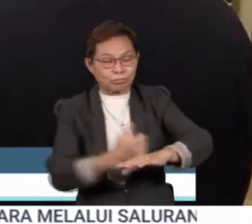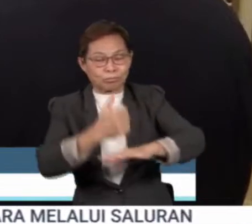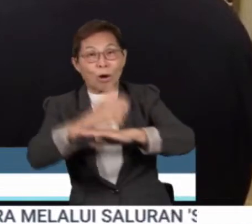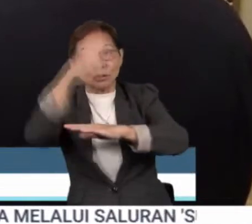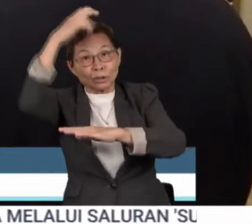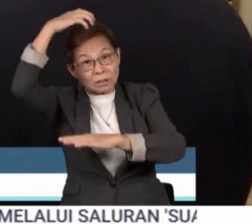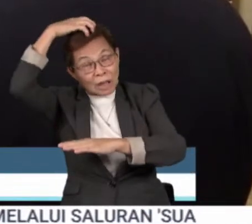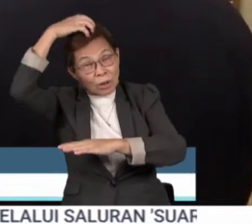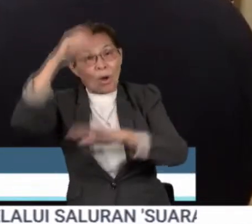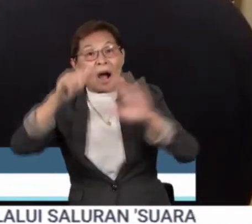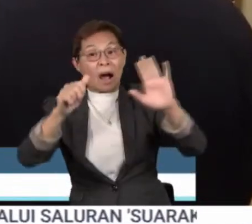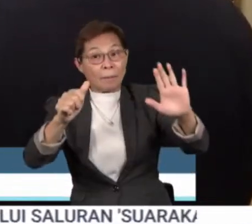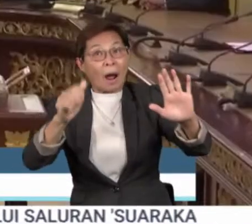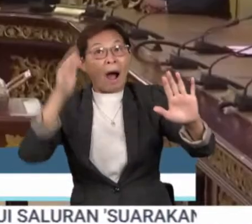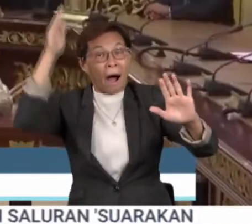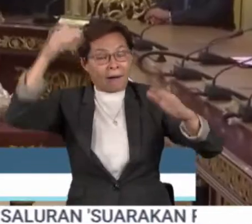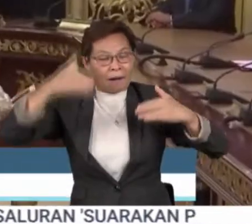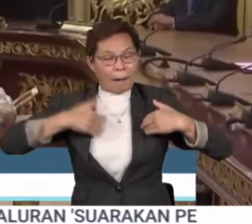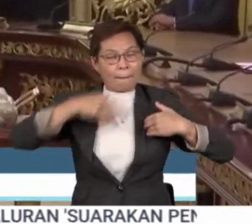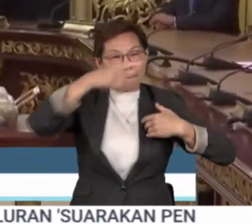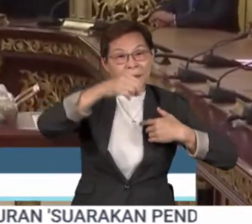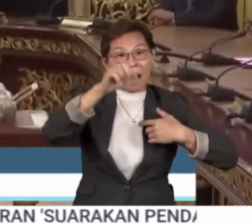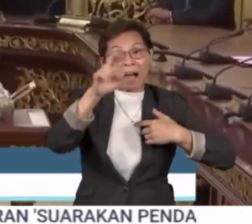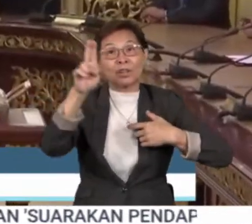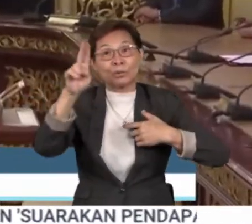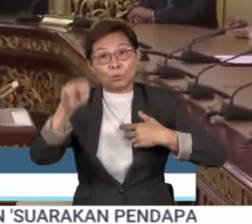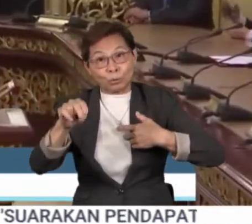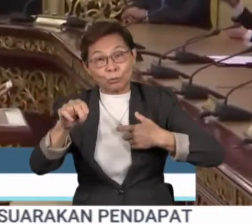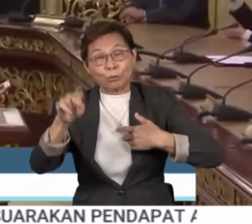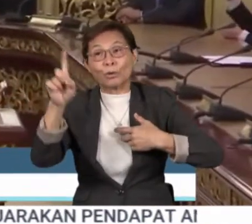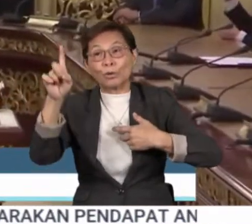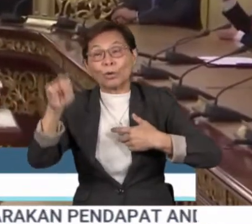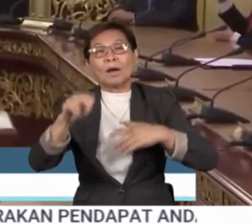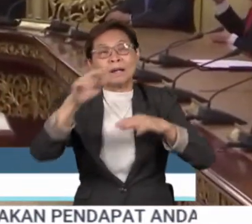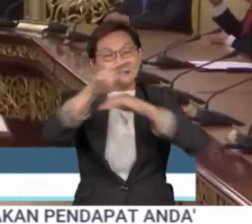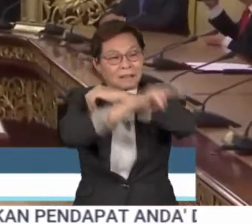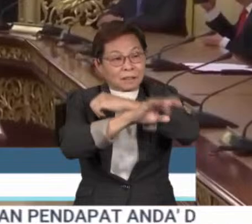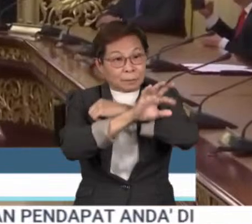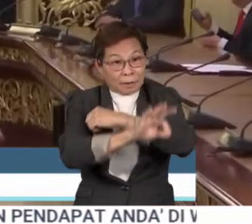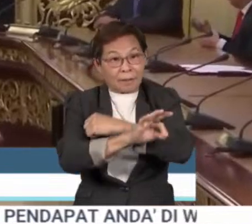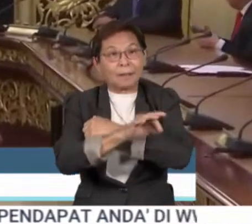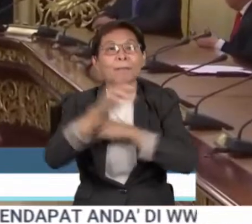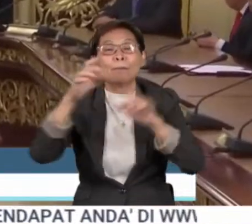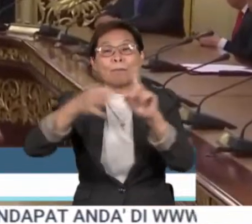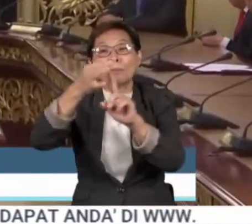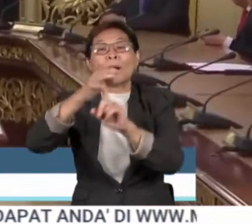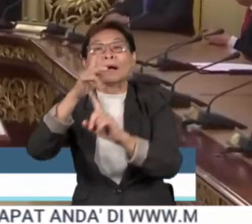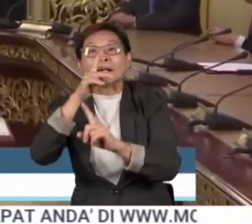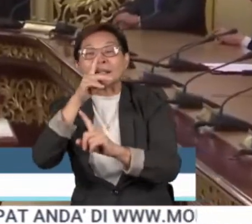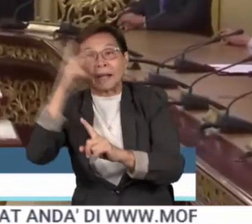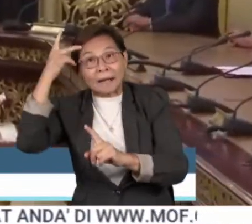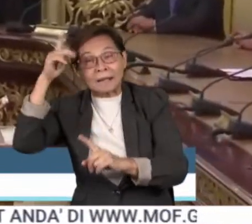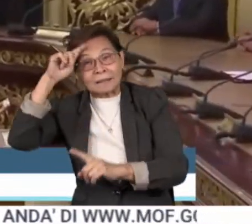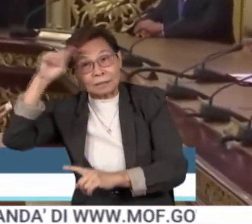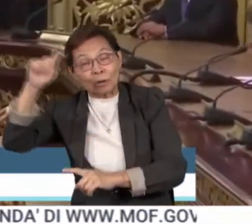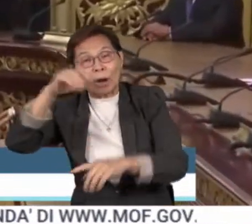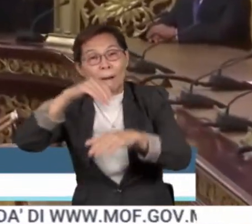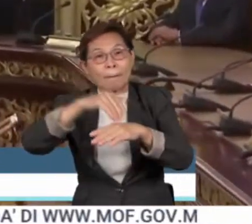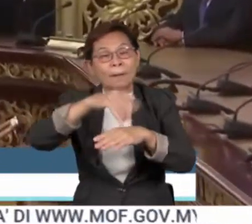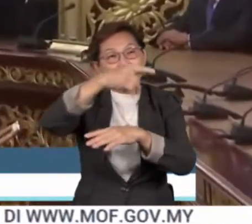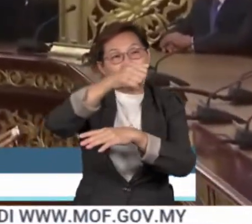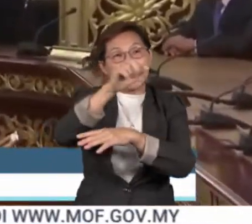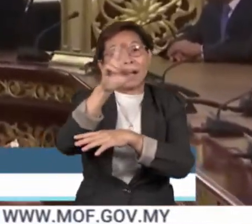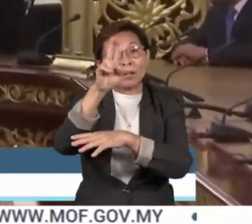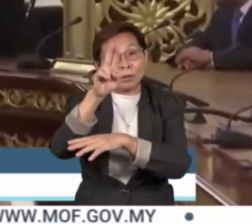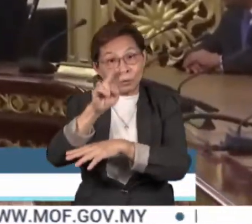antara 6 negeri yang akan mengadakan PRU Dun selain Negeri Sembilan, Pulau Pinang, Kedah, Kelantan dan Terengganu. Pada pilihan raya umum